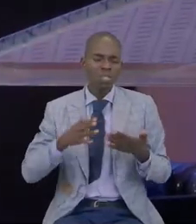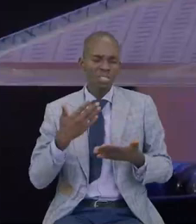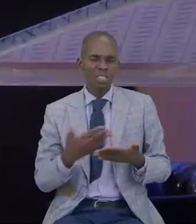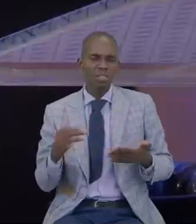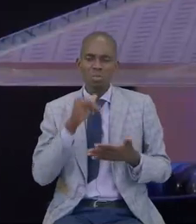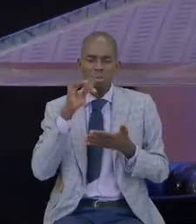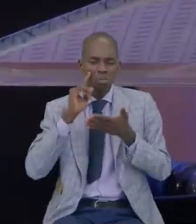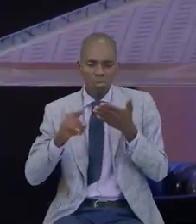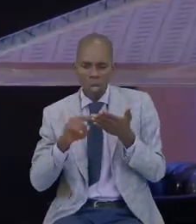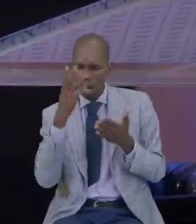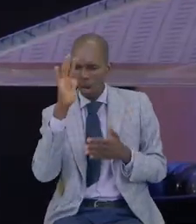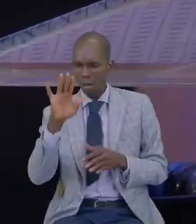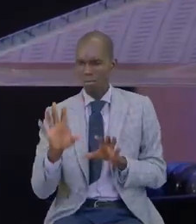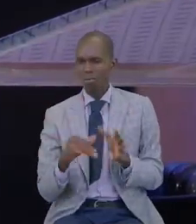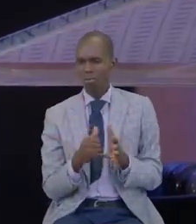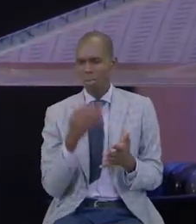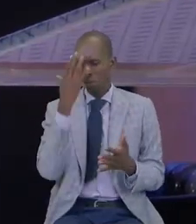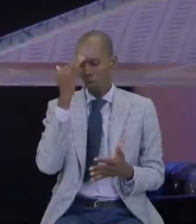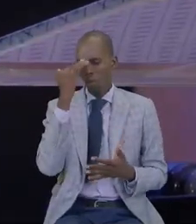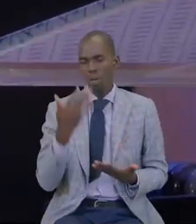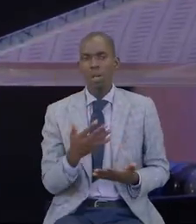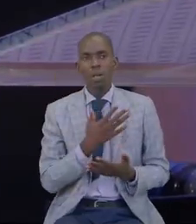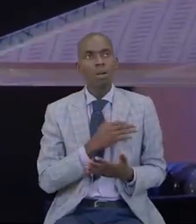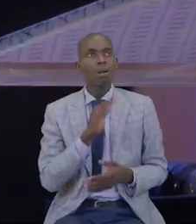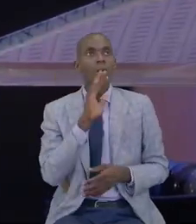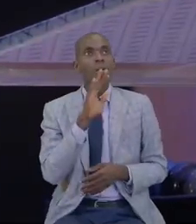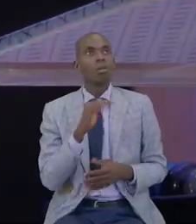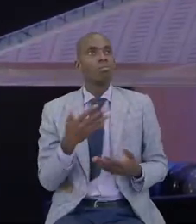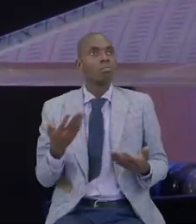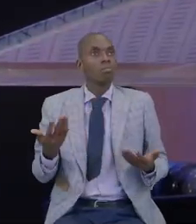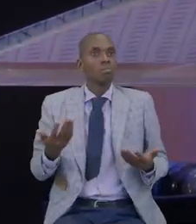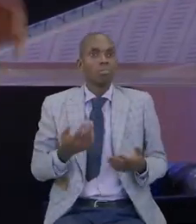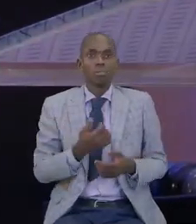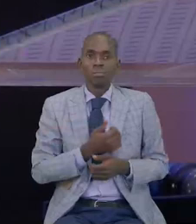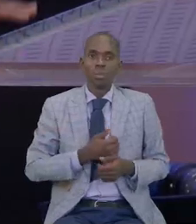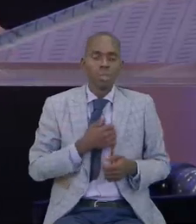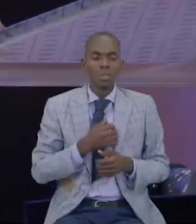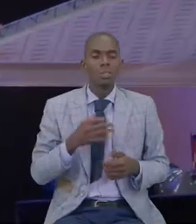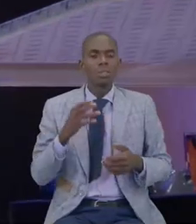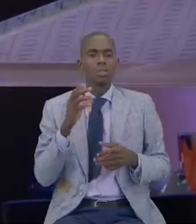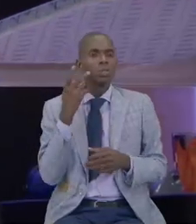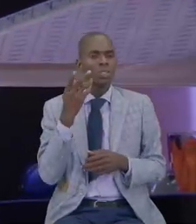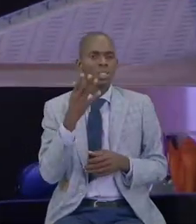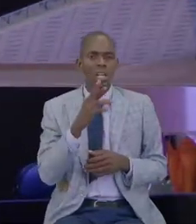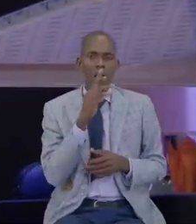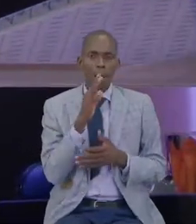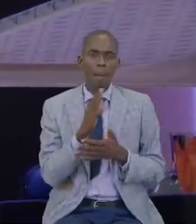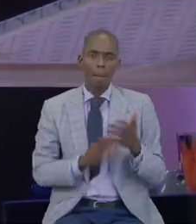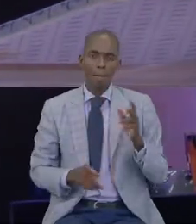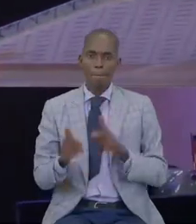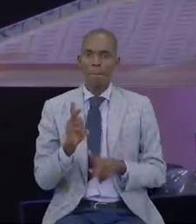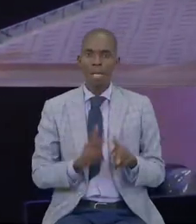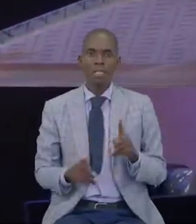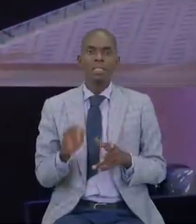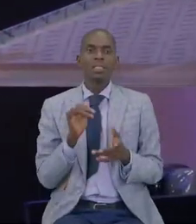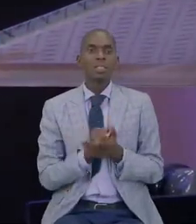tu as fait ci? Pourquoi tu as fait cela? Et ils disent, oh, je pense que ce lieu sera confortable pour moi. Il y a des gens. Ils vont